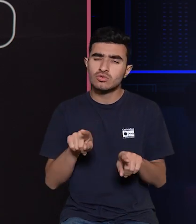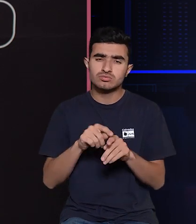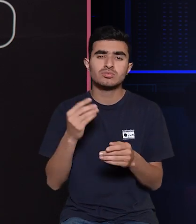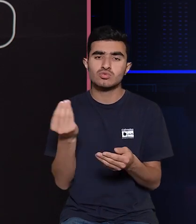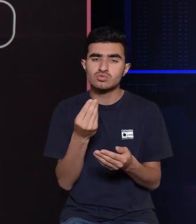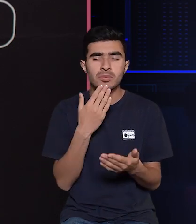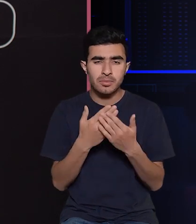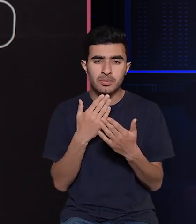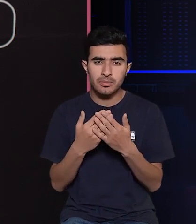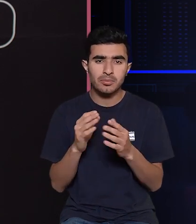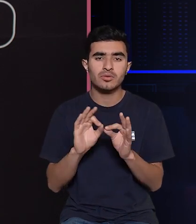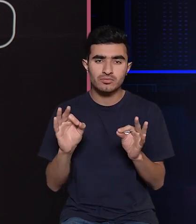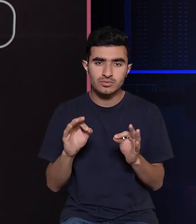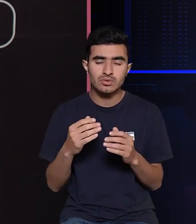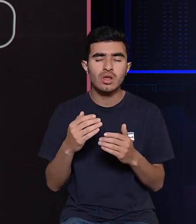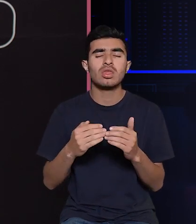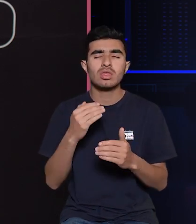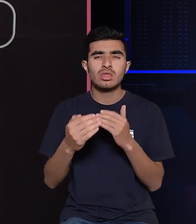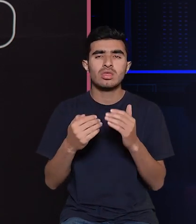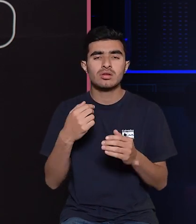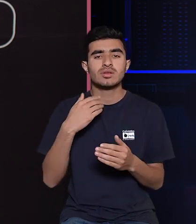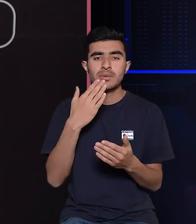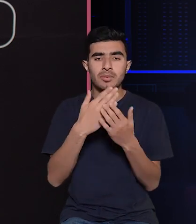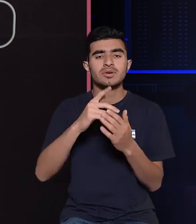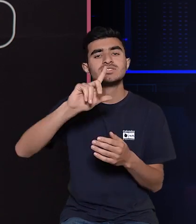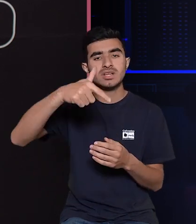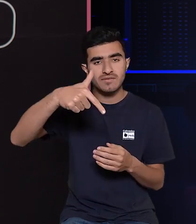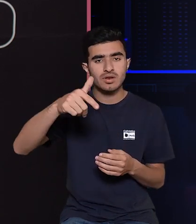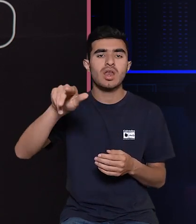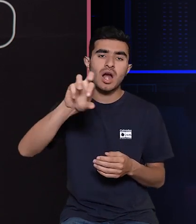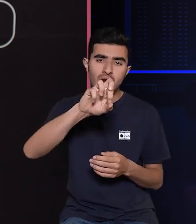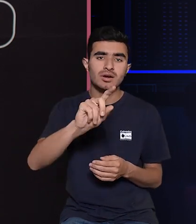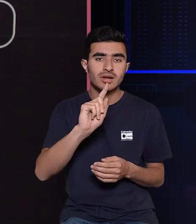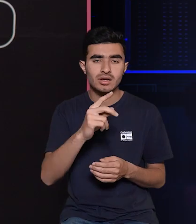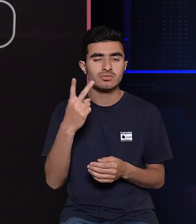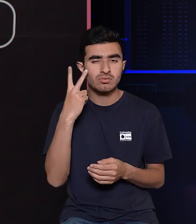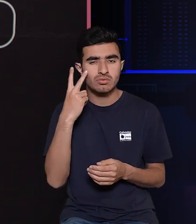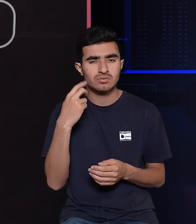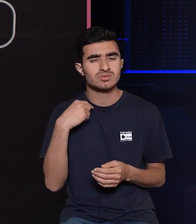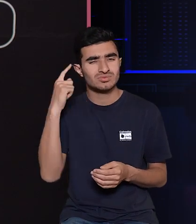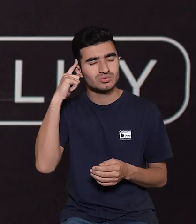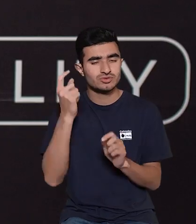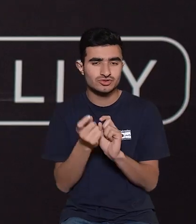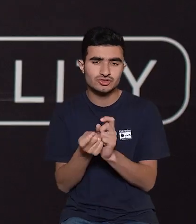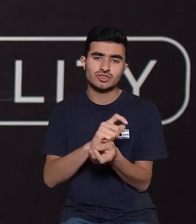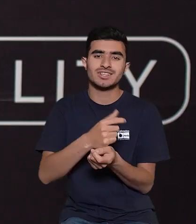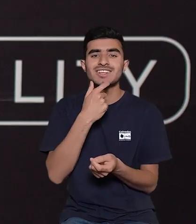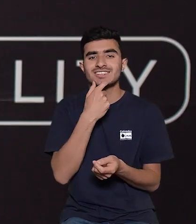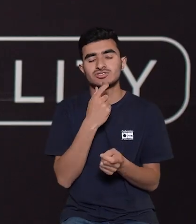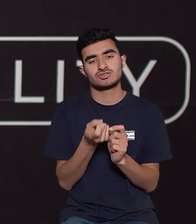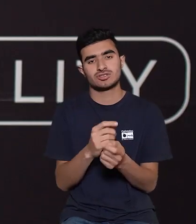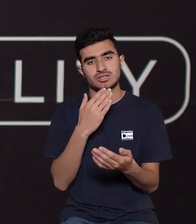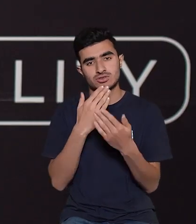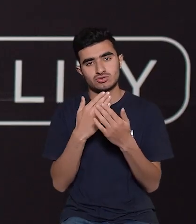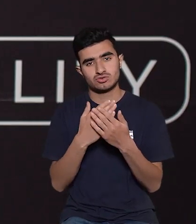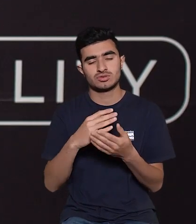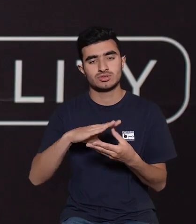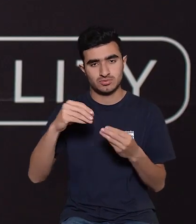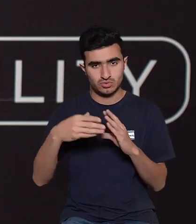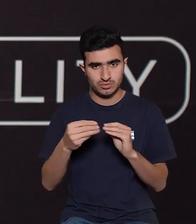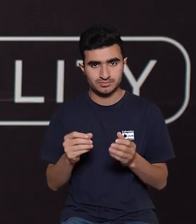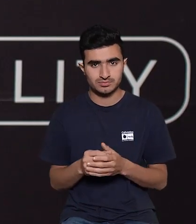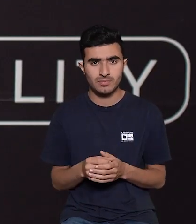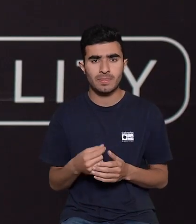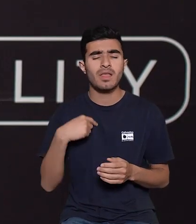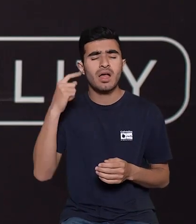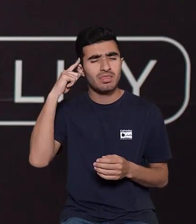सब पढ़ा था. और मैं mostly उर्दू में पढ़ता रहा till I was almost in about, I don't know, grade 7, grade 8. I think I got bored of Urdu